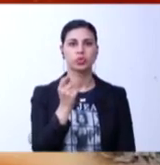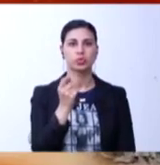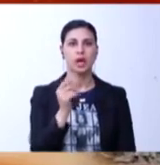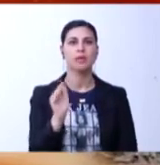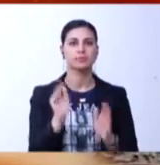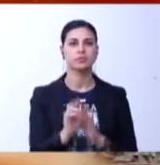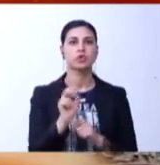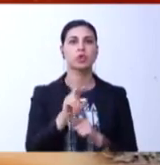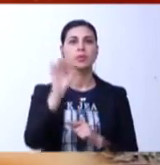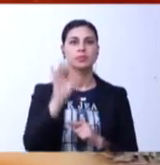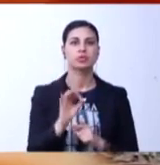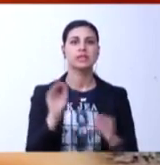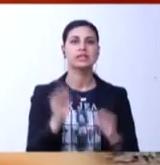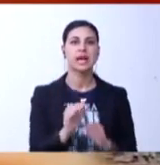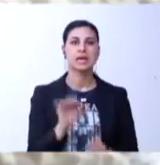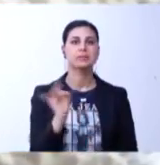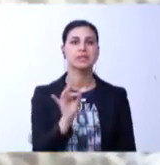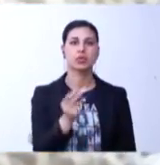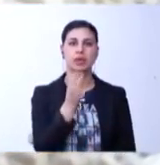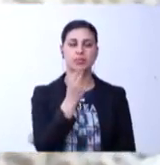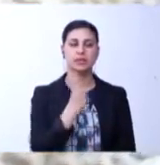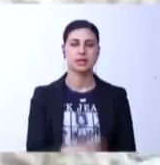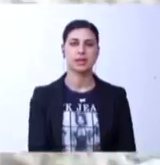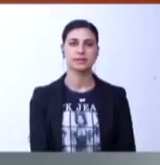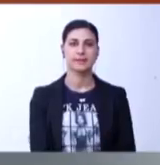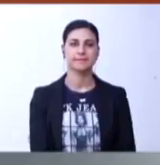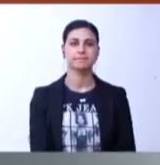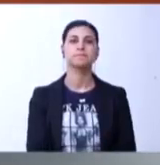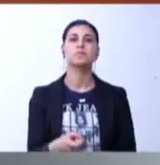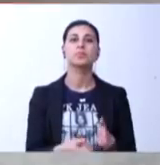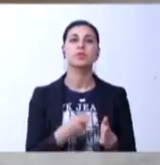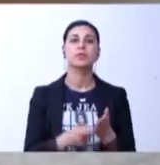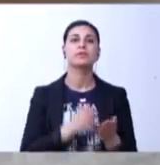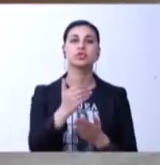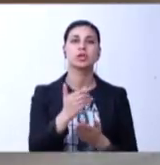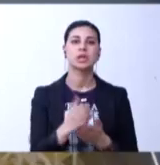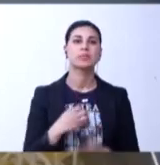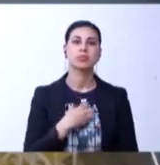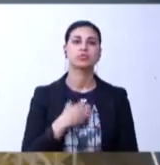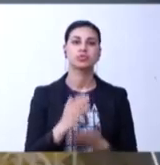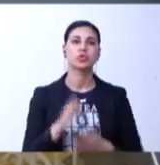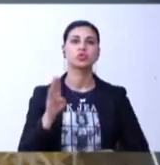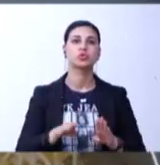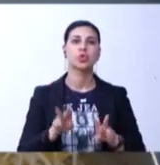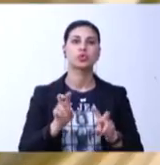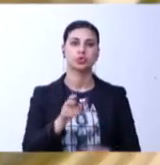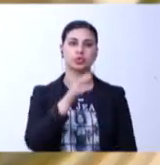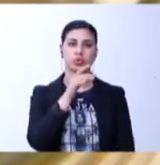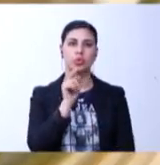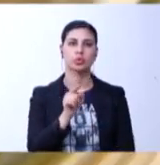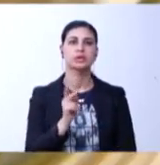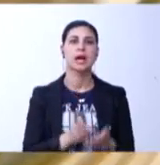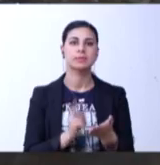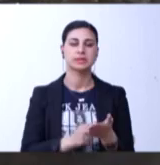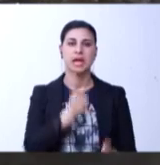შედარებით 12%-ით ნაკლები კალორია მიიღეს. კვლევის შედეგები მნიშვნელოვანია წონის მართვის დროსაც,